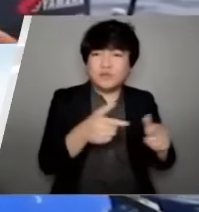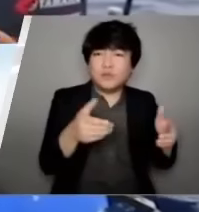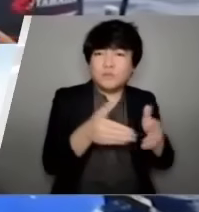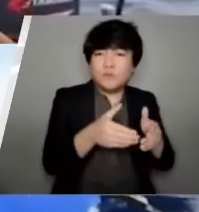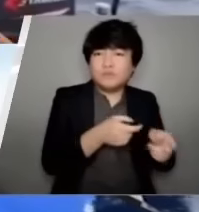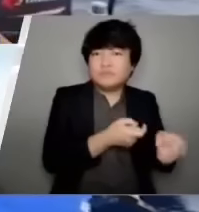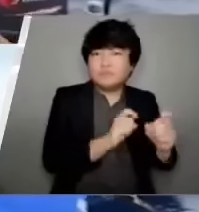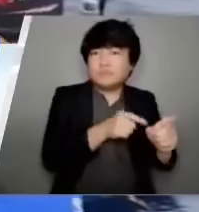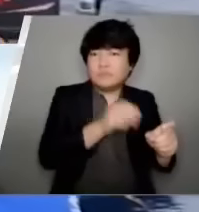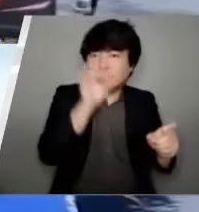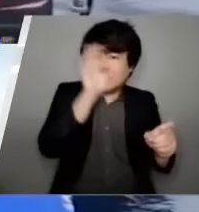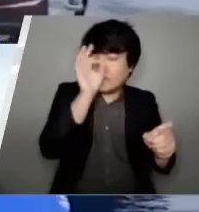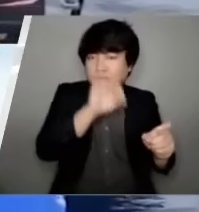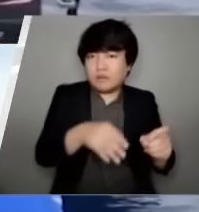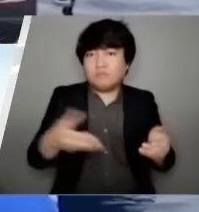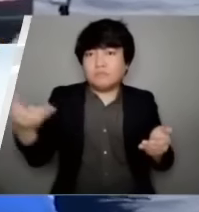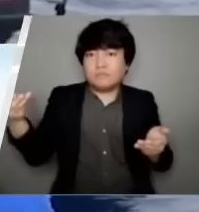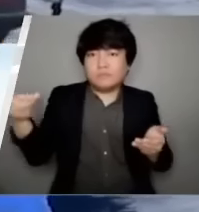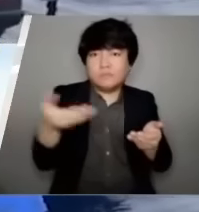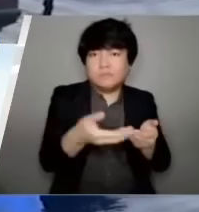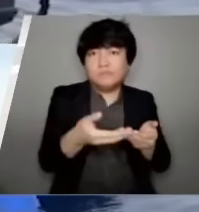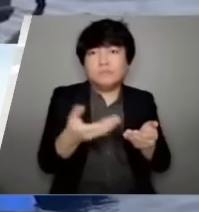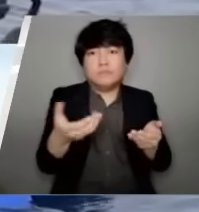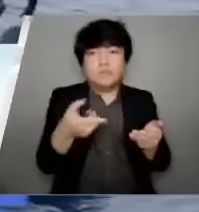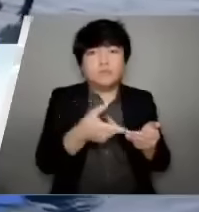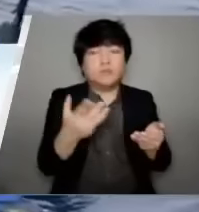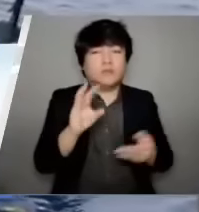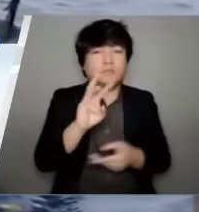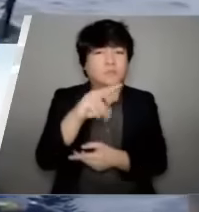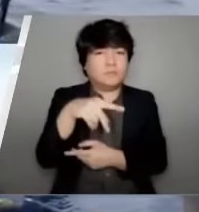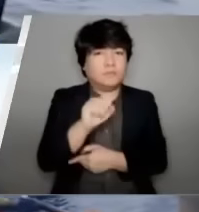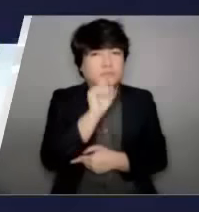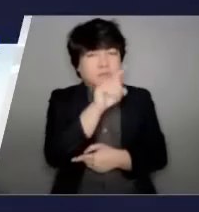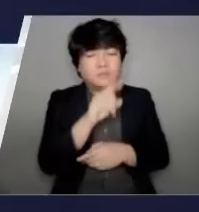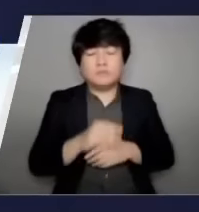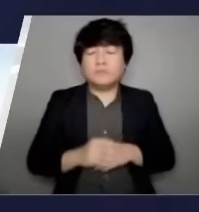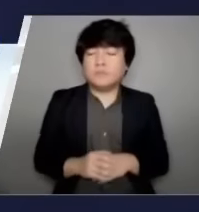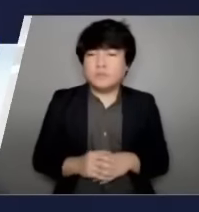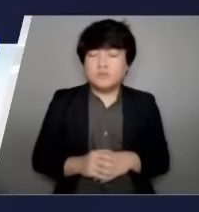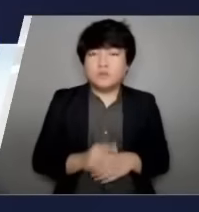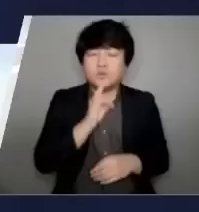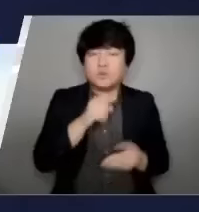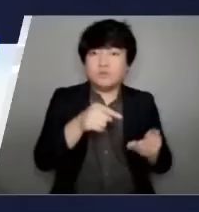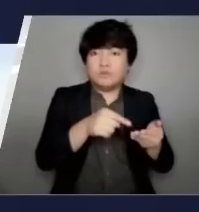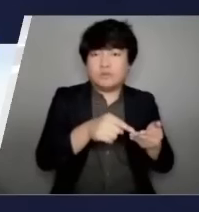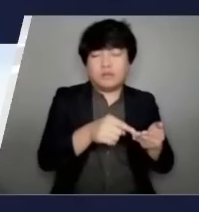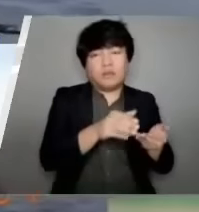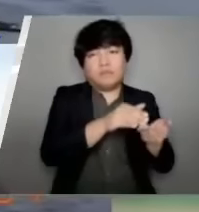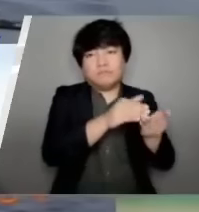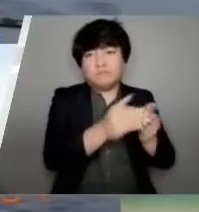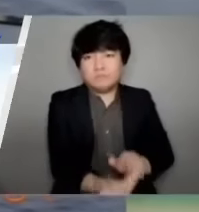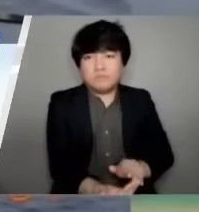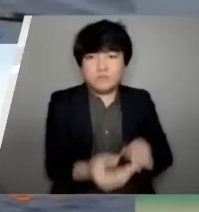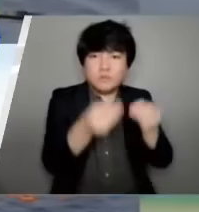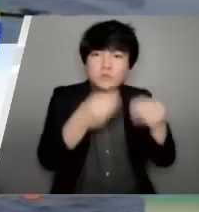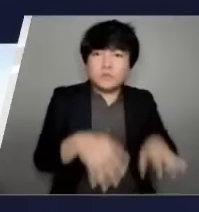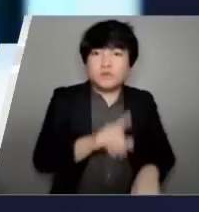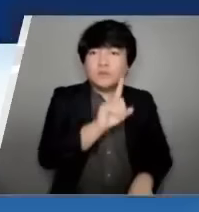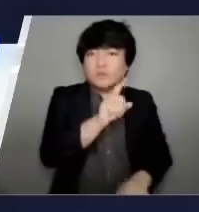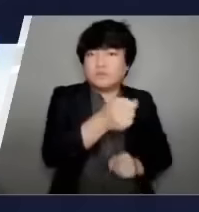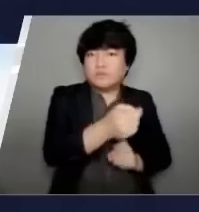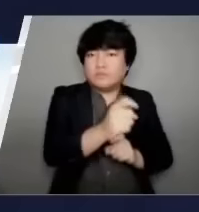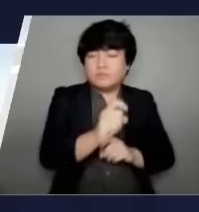ating mangingisda sa may area ng West Philippine Sea. Lumubog yung bangka at nawawala ang isang mangingisda. Ang masaklap, hindi